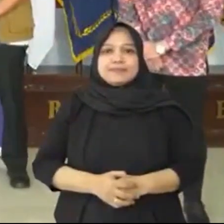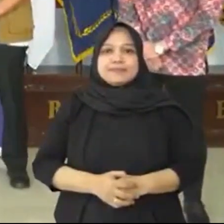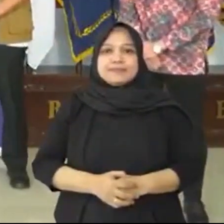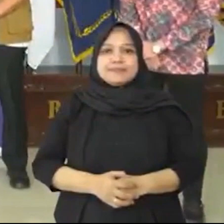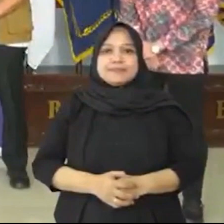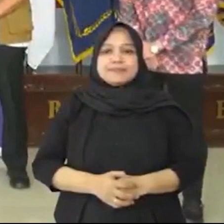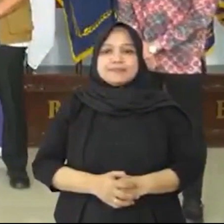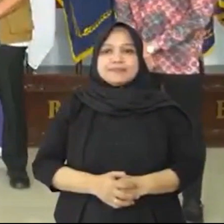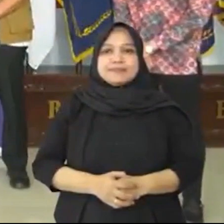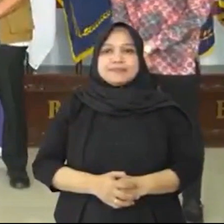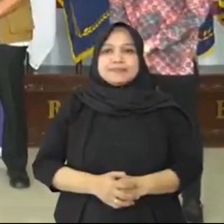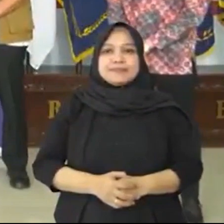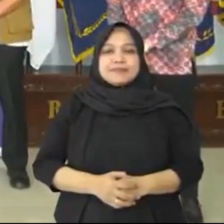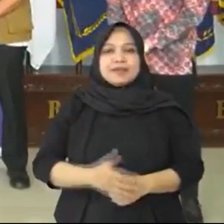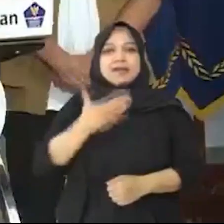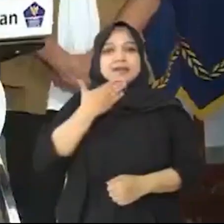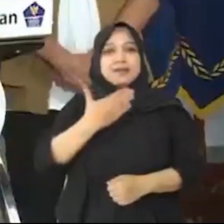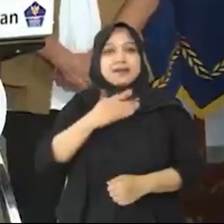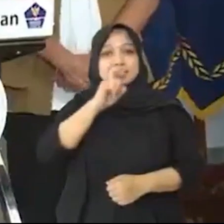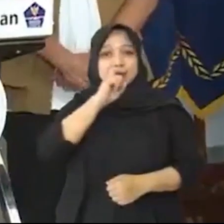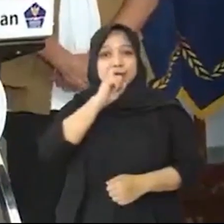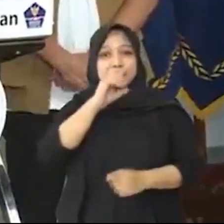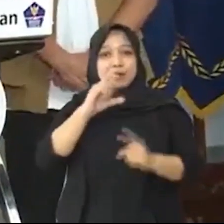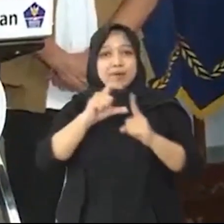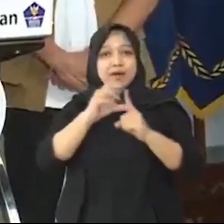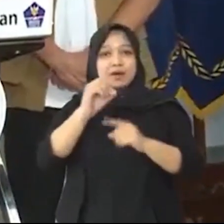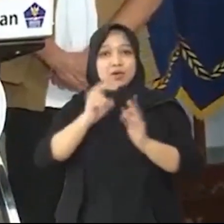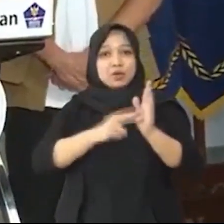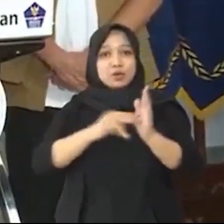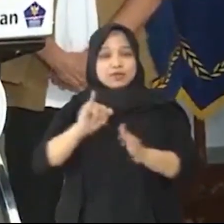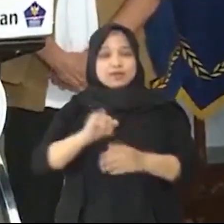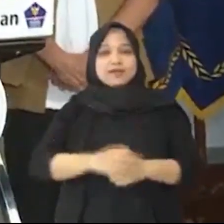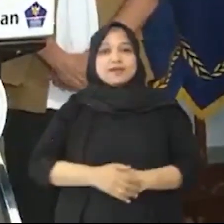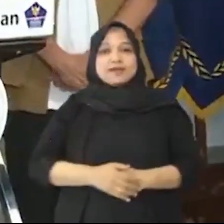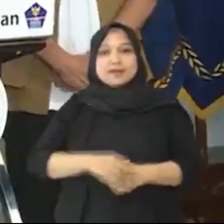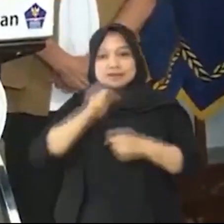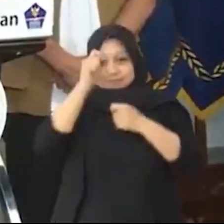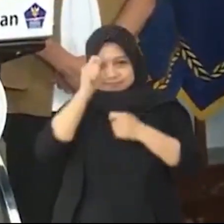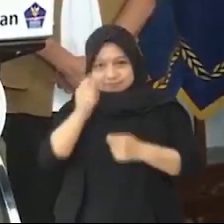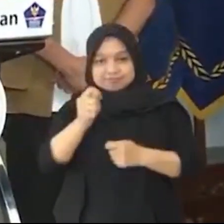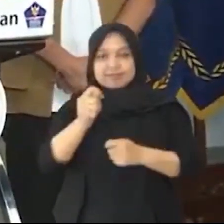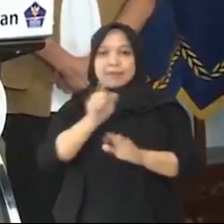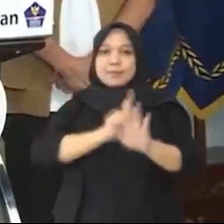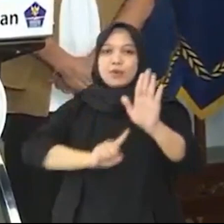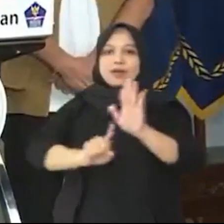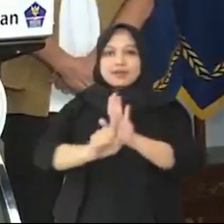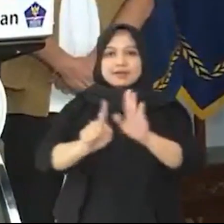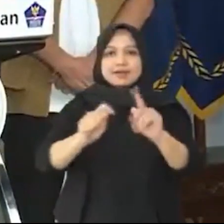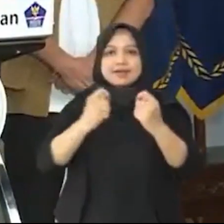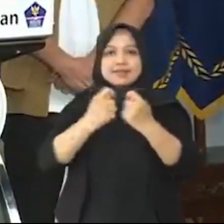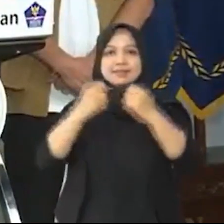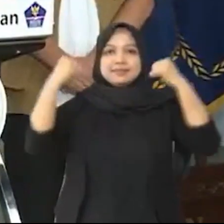Hai terima kasih Pak Doni yang kami hormati perwakilan tenaga medis